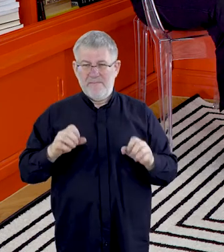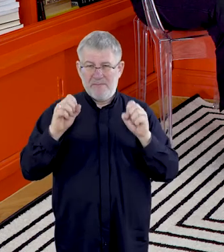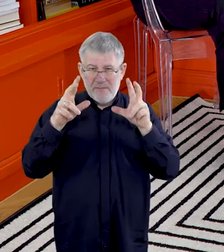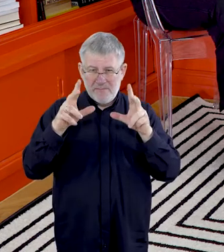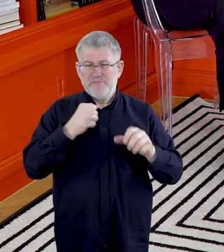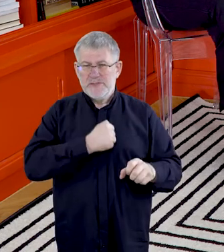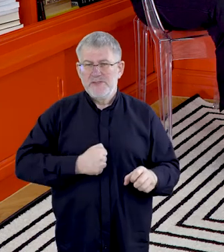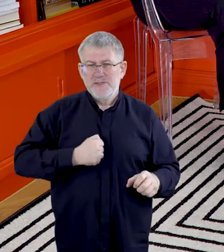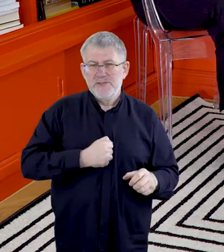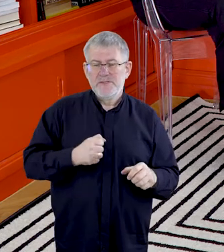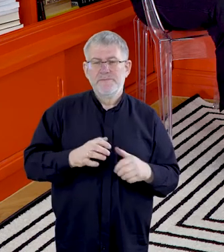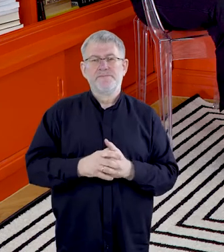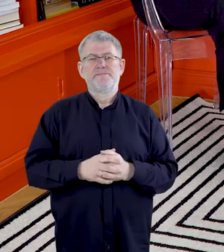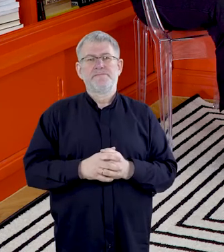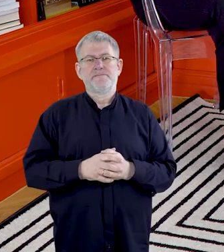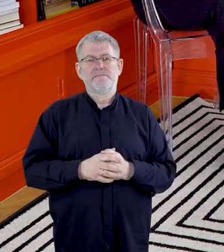przykre.